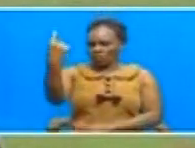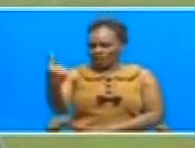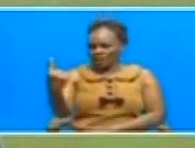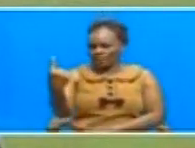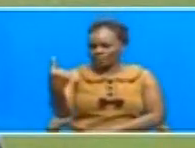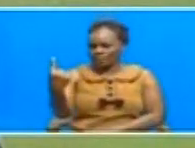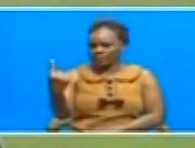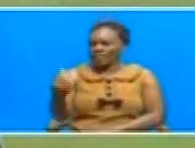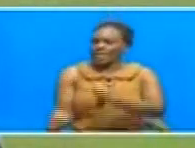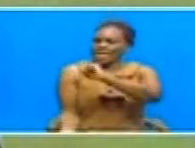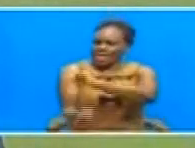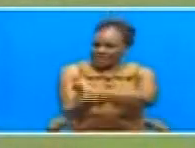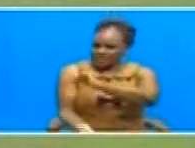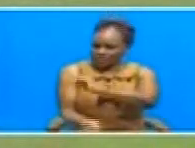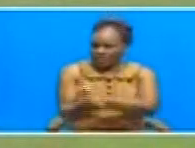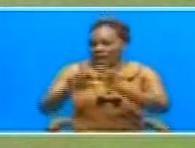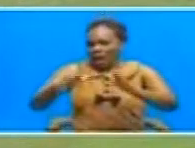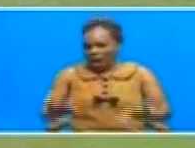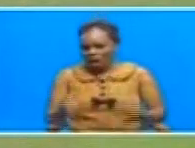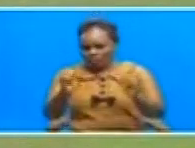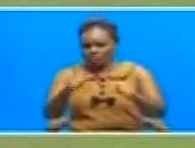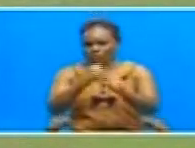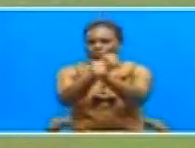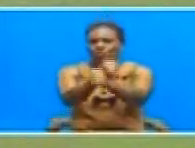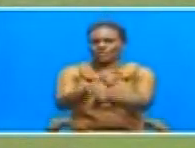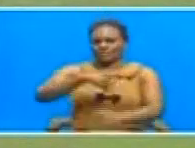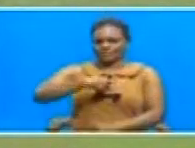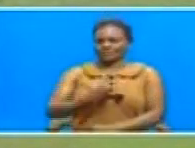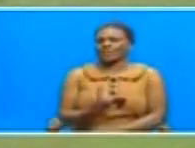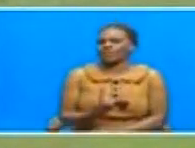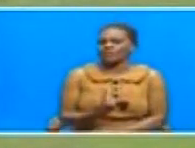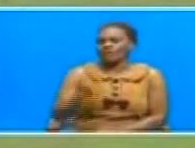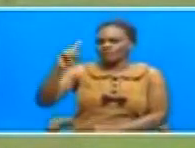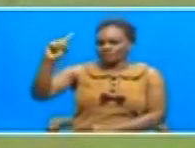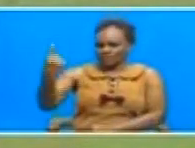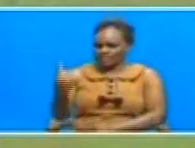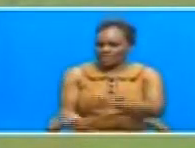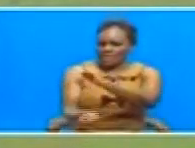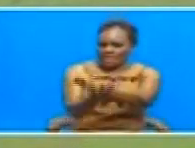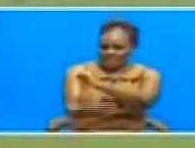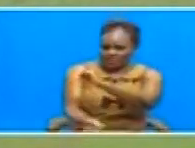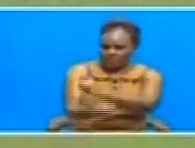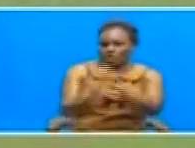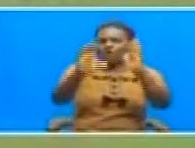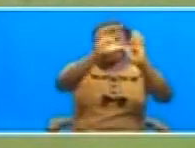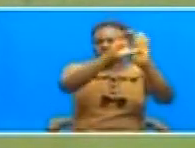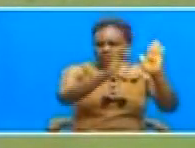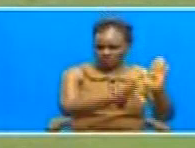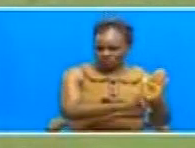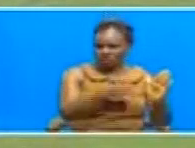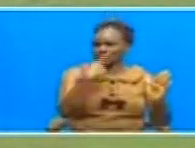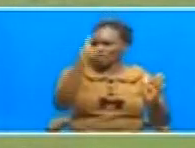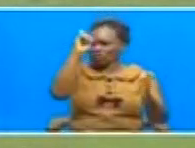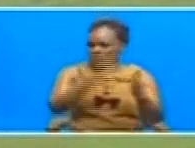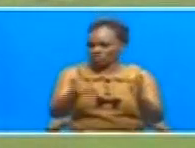wakili ambaye atatuelezea namna ya kujitetea wewe mwenyewe. Kwanza kabisa atatuelezea katiba inasema nini kuhusiana na